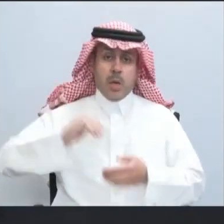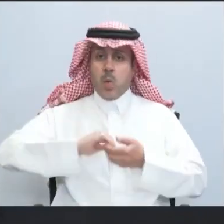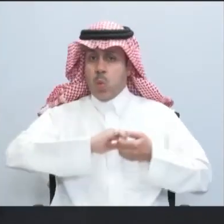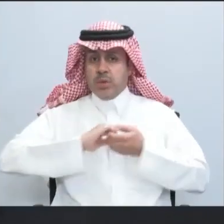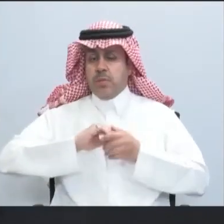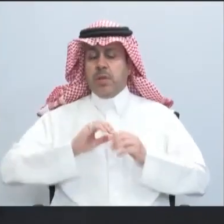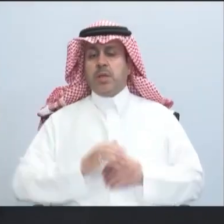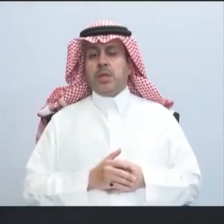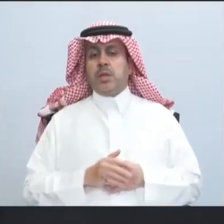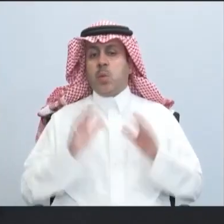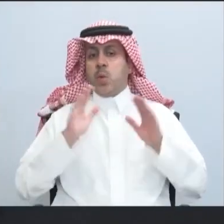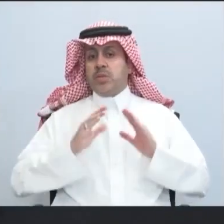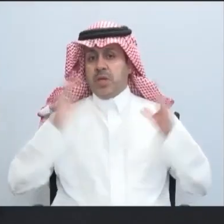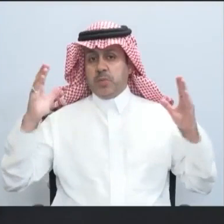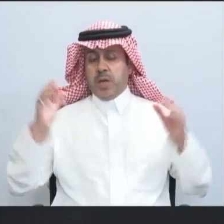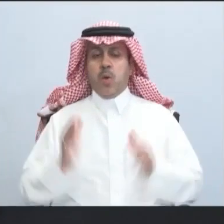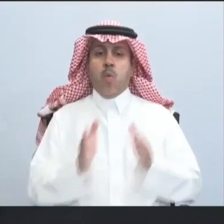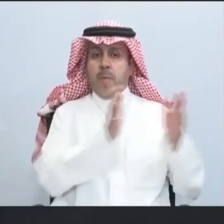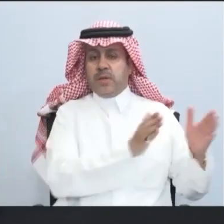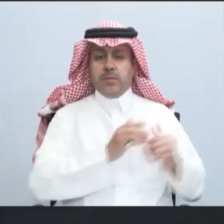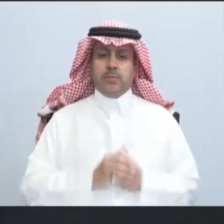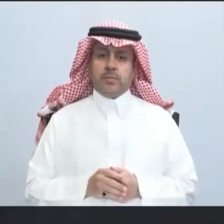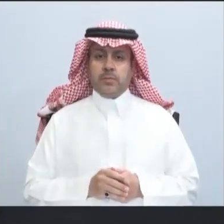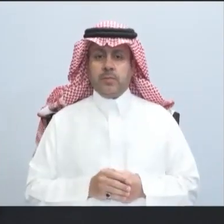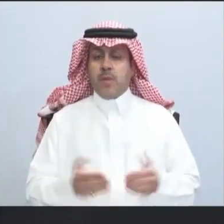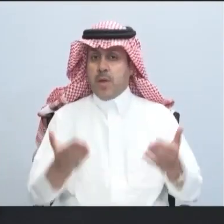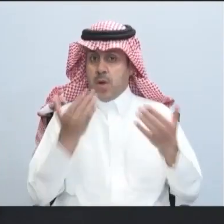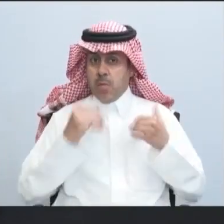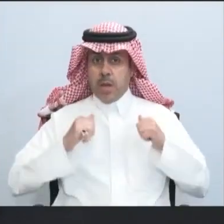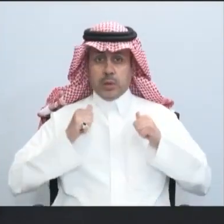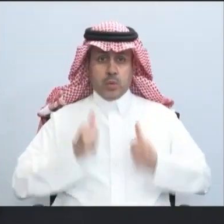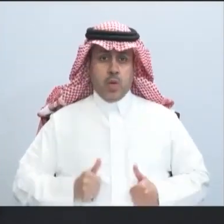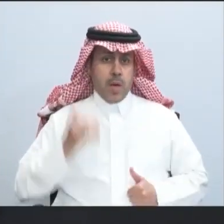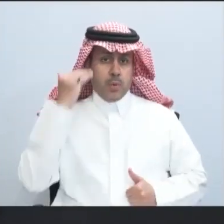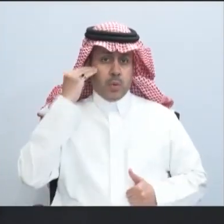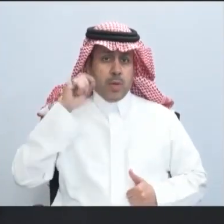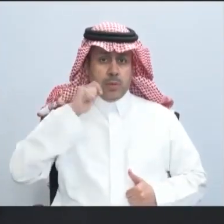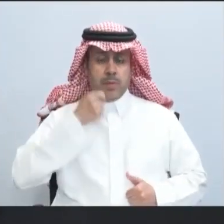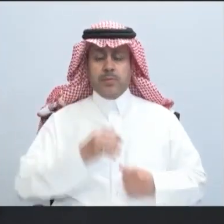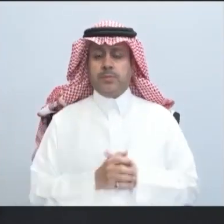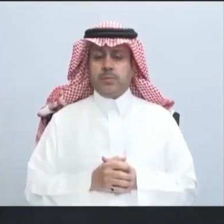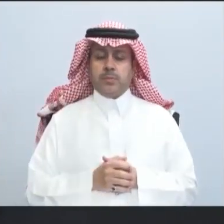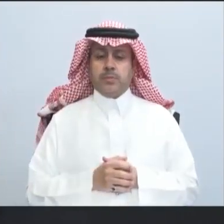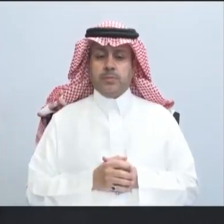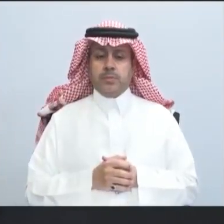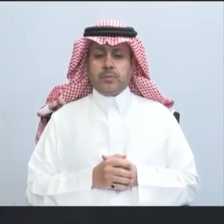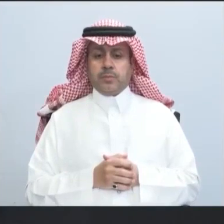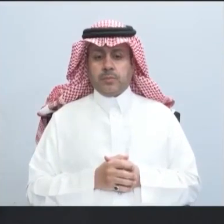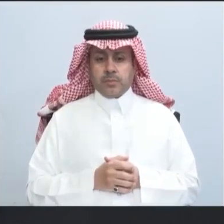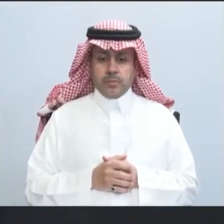وصحبه وسلم اجمعين وبعد حياكم الله واهلا وسهلا ومرحبا بكم ابنائي